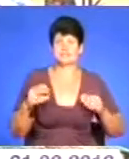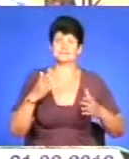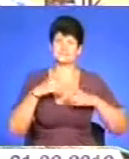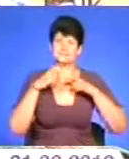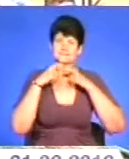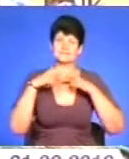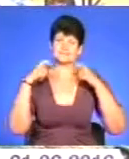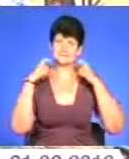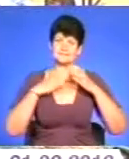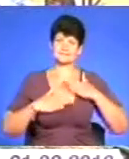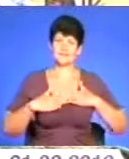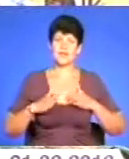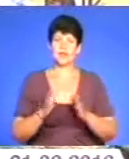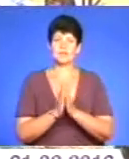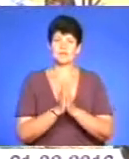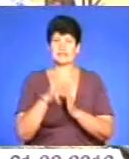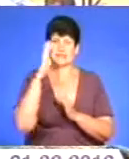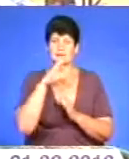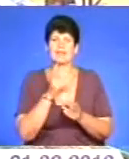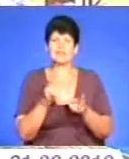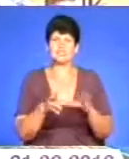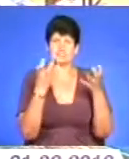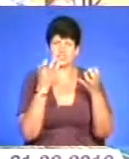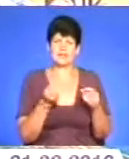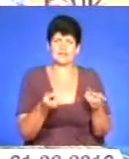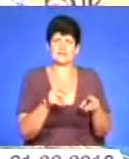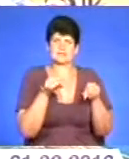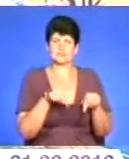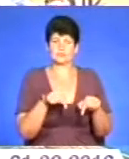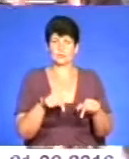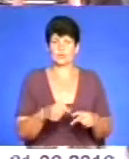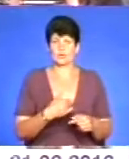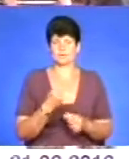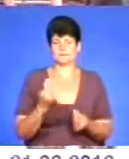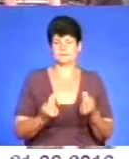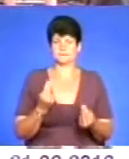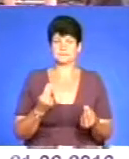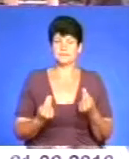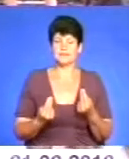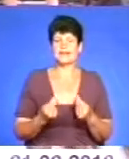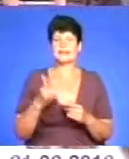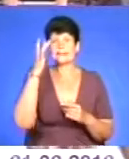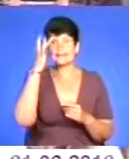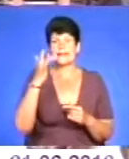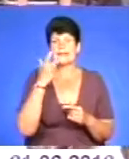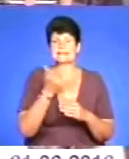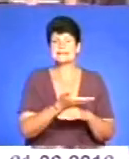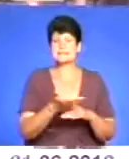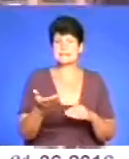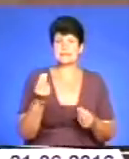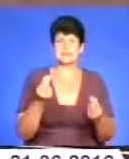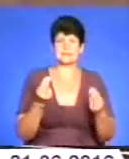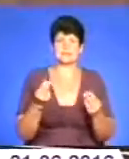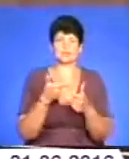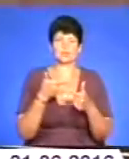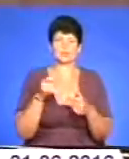І просили батьків залишитися ще, затриматися ще на трошки. Вони хотіли побавитися. На літній сцені грають гурти. Кухарі